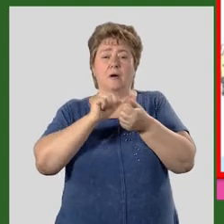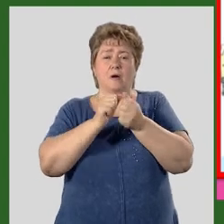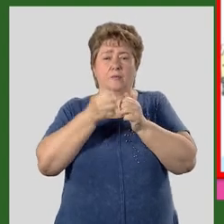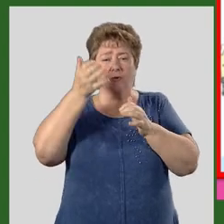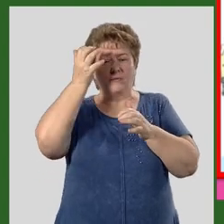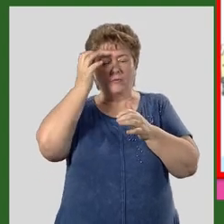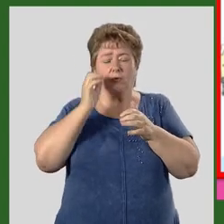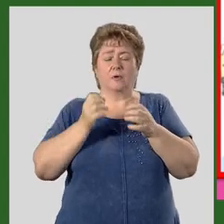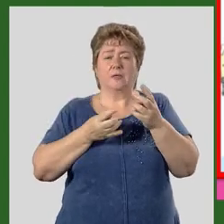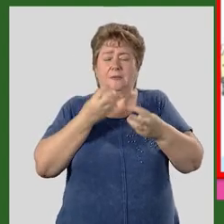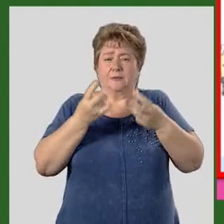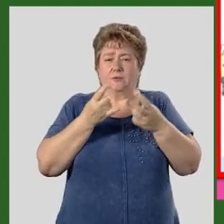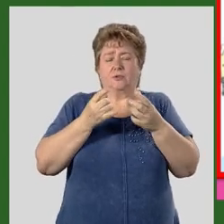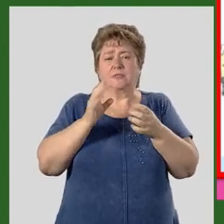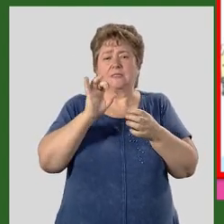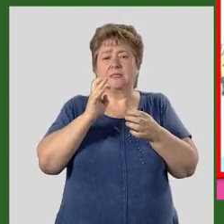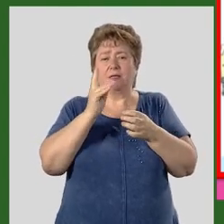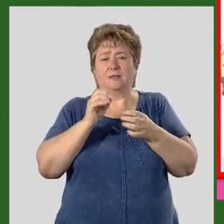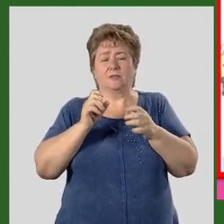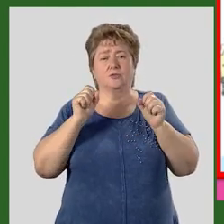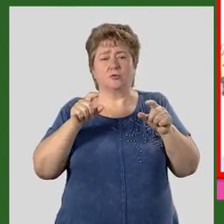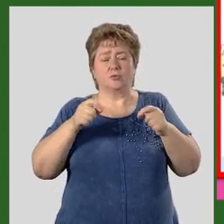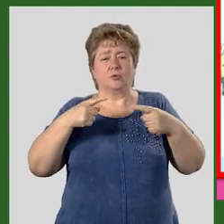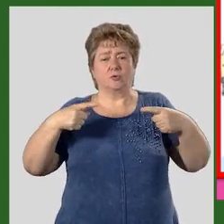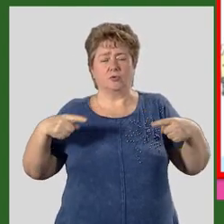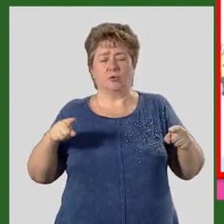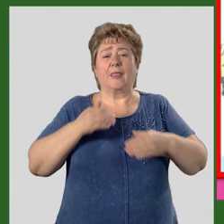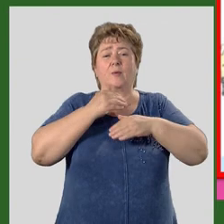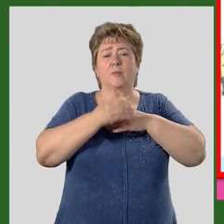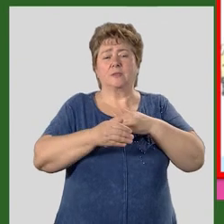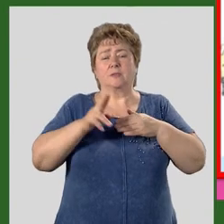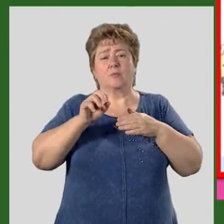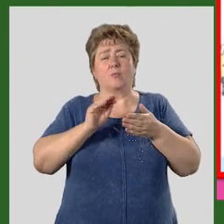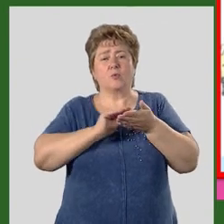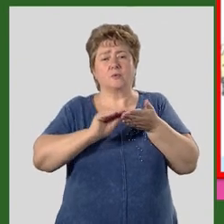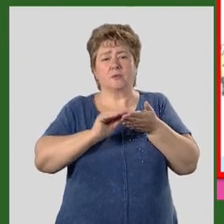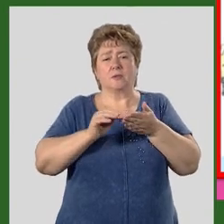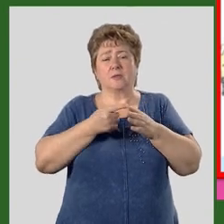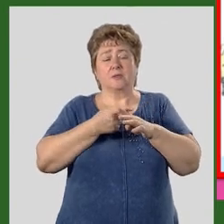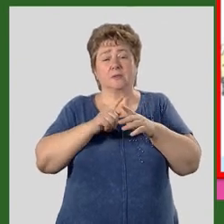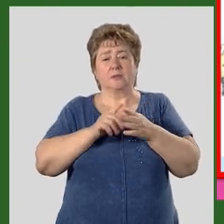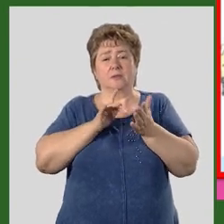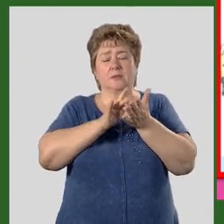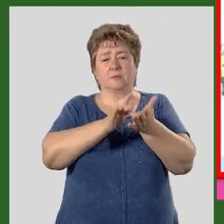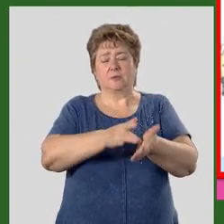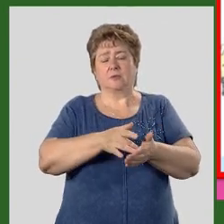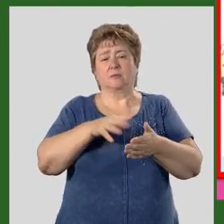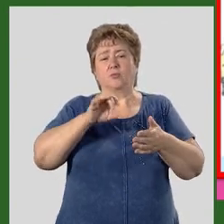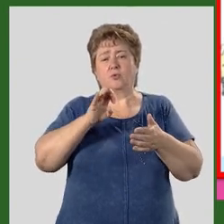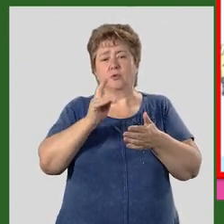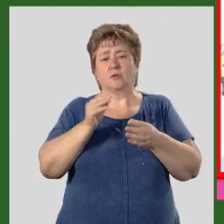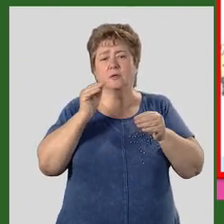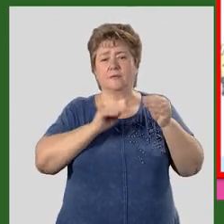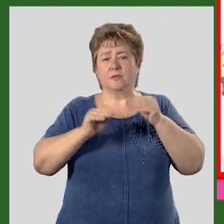угля, горючих сланцев, золота и других руд. Позднее, по заметкам из этой экспедиции,